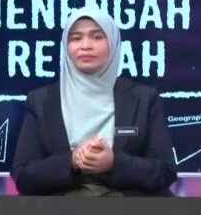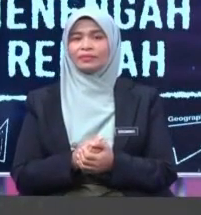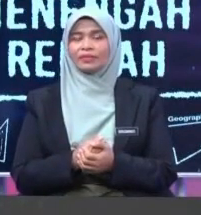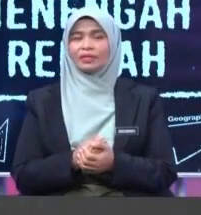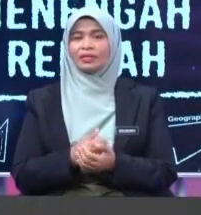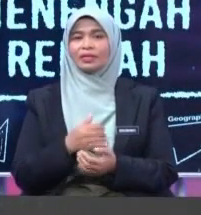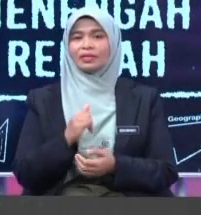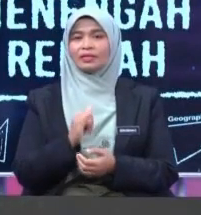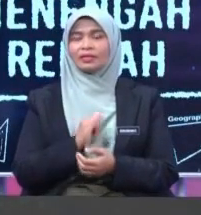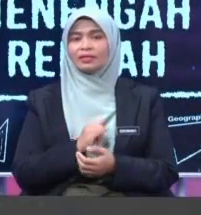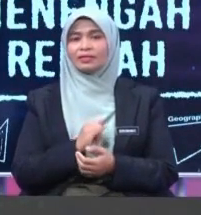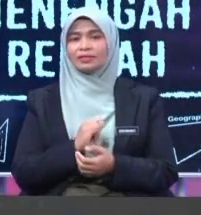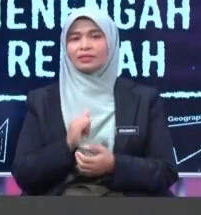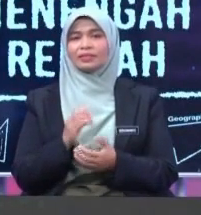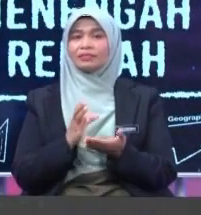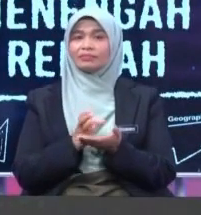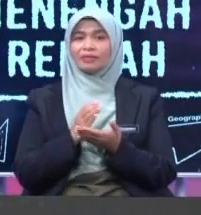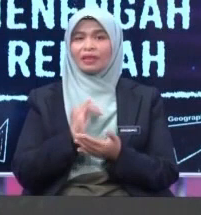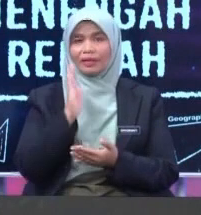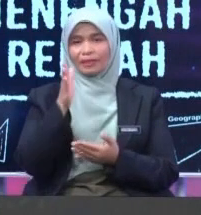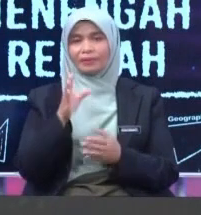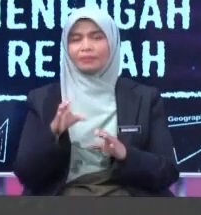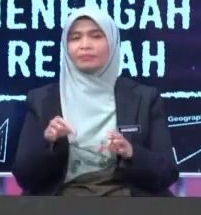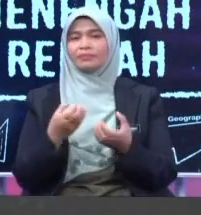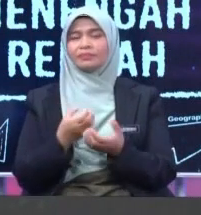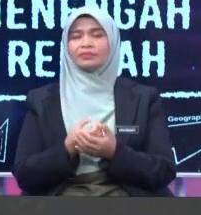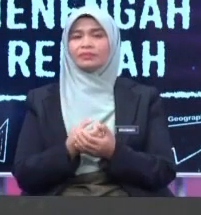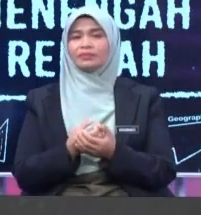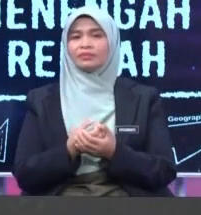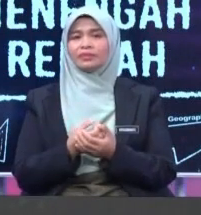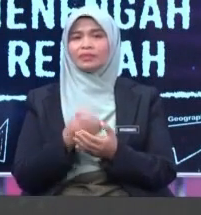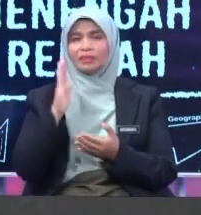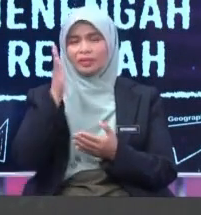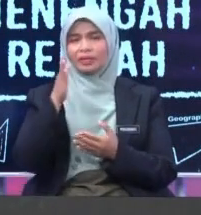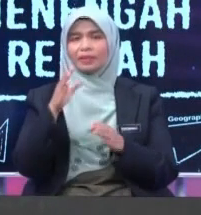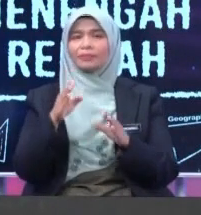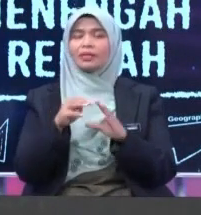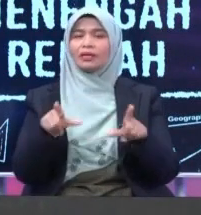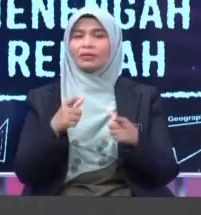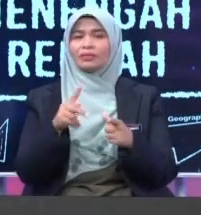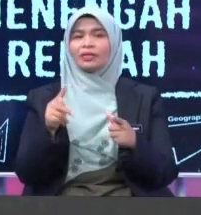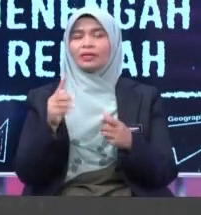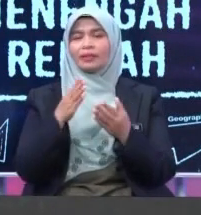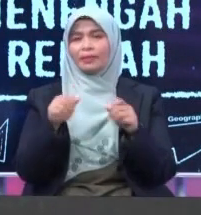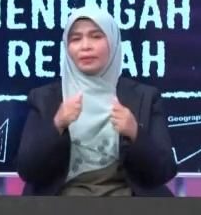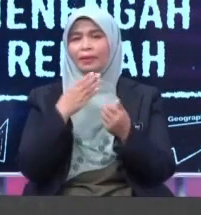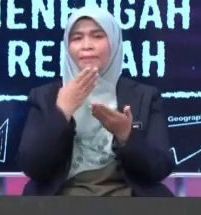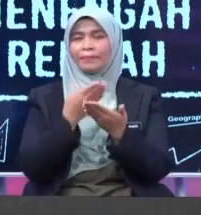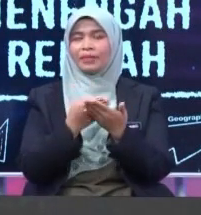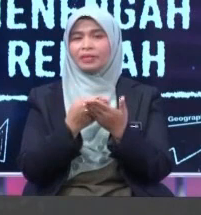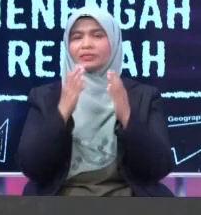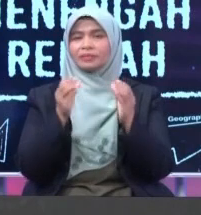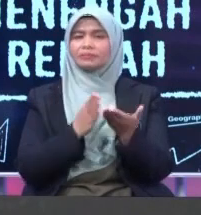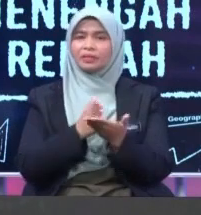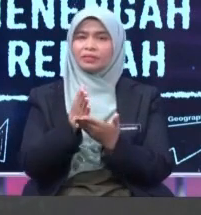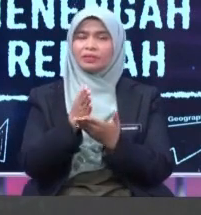Okey, saya cadangan persediaan saya ialah akan melakukan amalan baik secara berterusan.